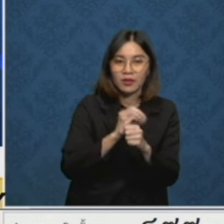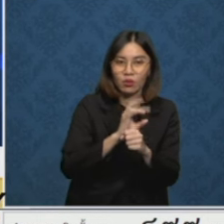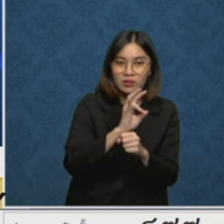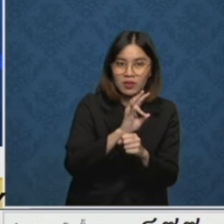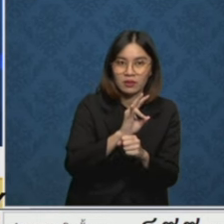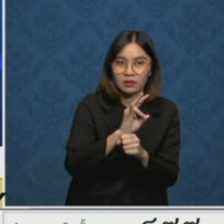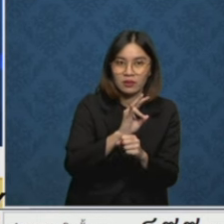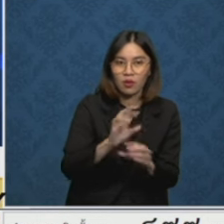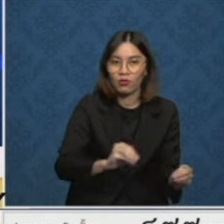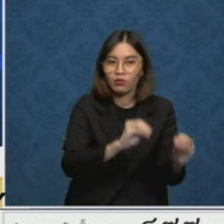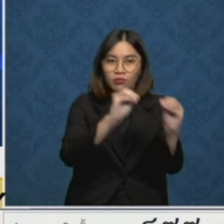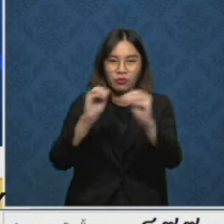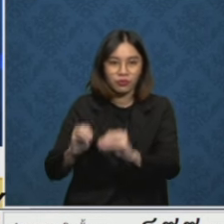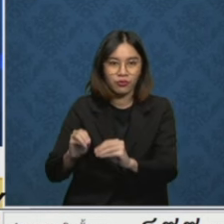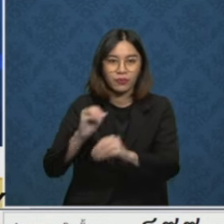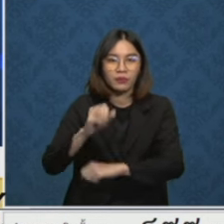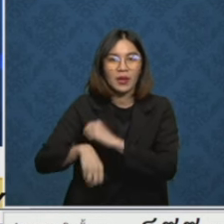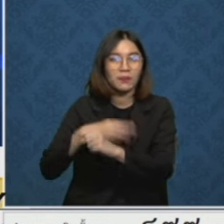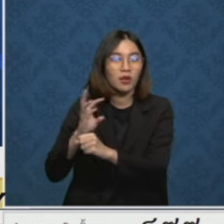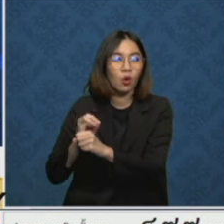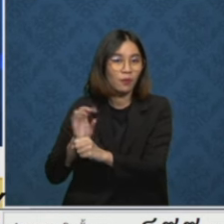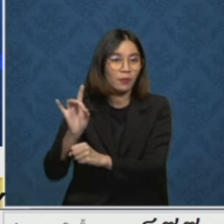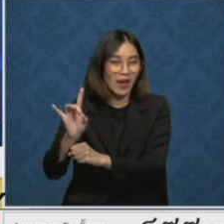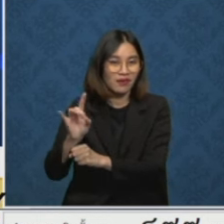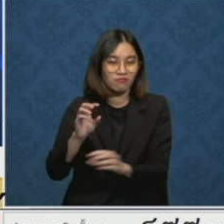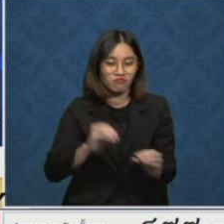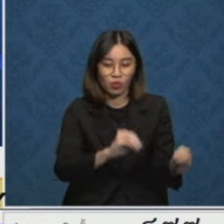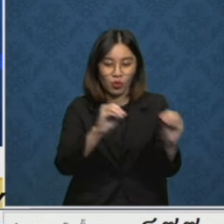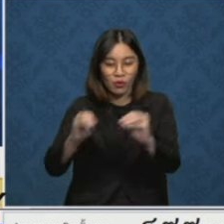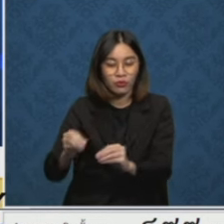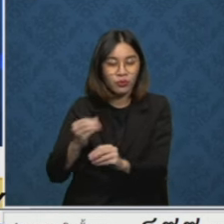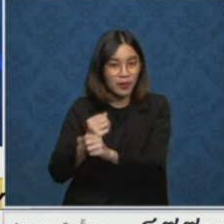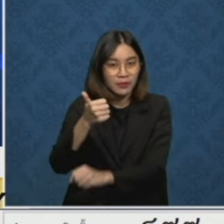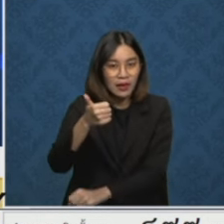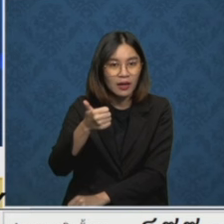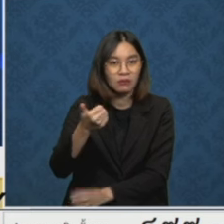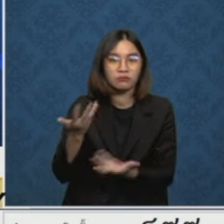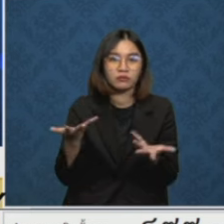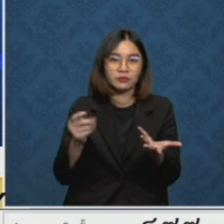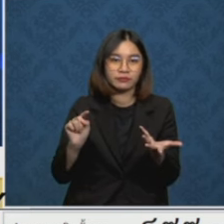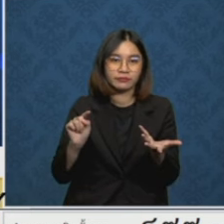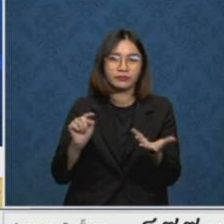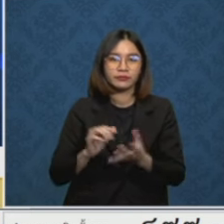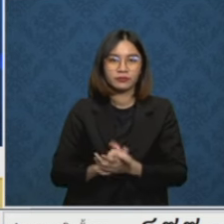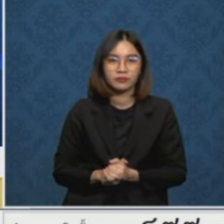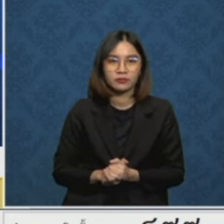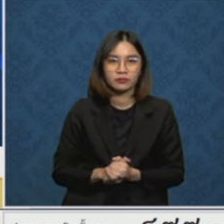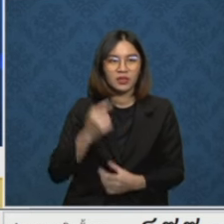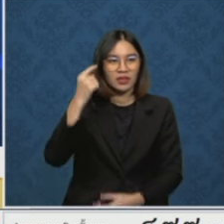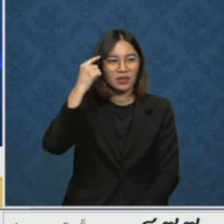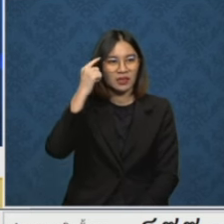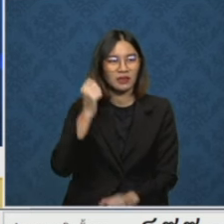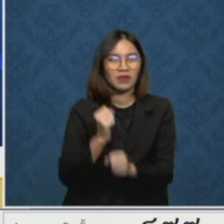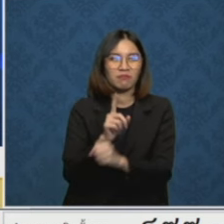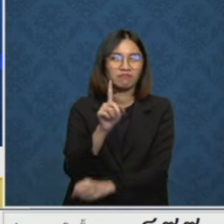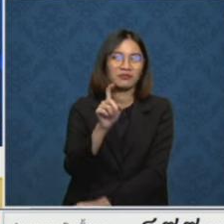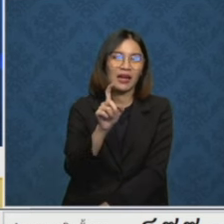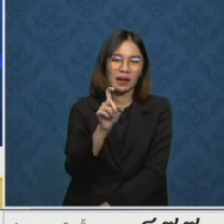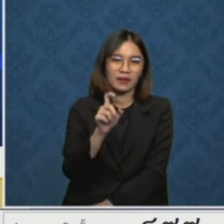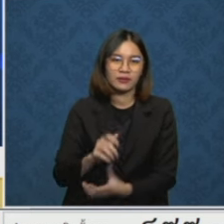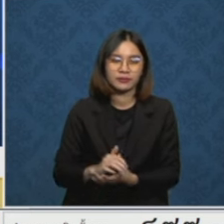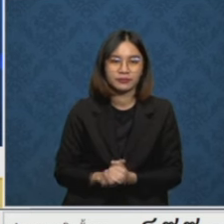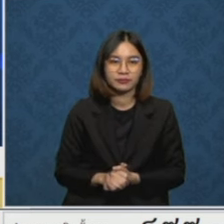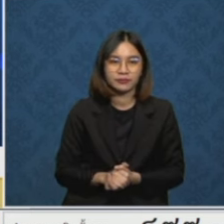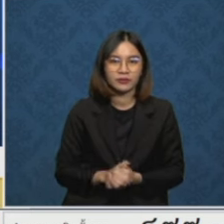ไปใช้ข้ามปีไปในปี68ก็ต้องบอกว่าไม่น่าจะได้น